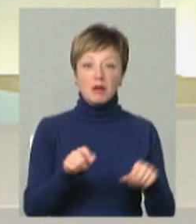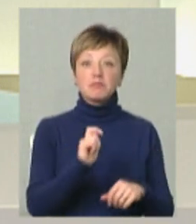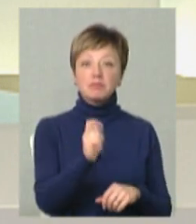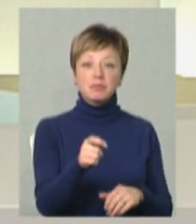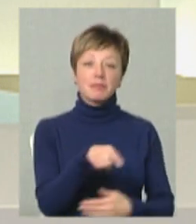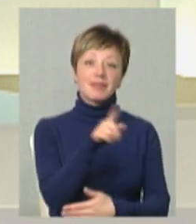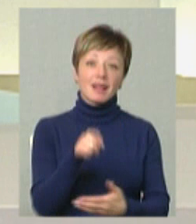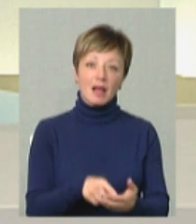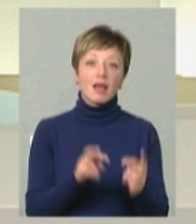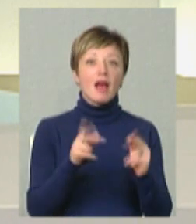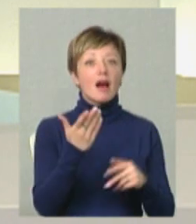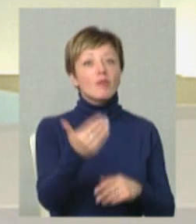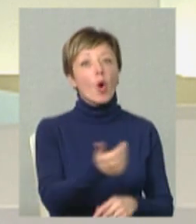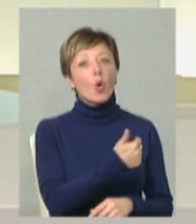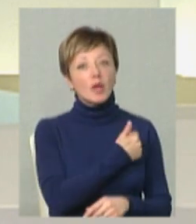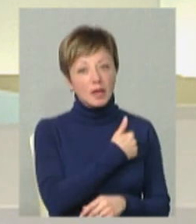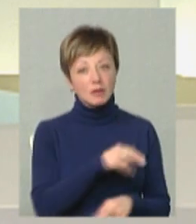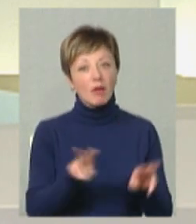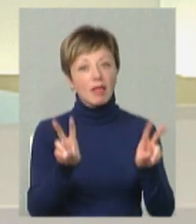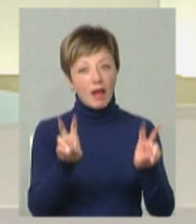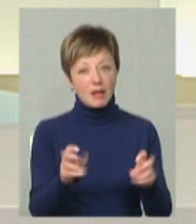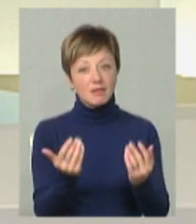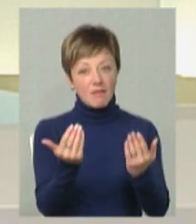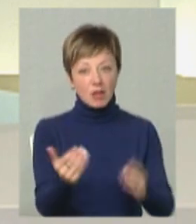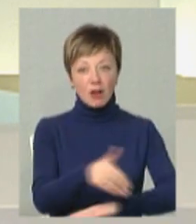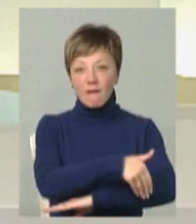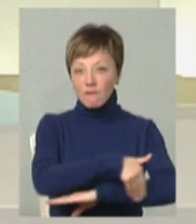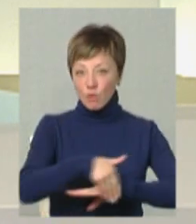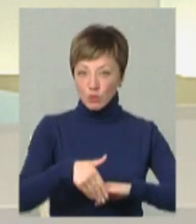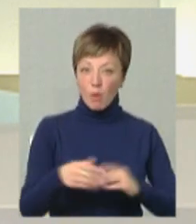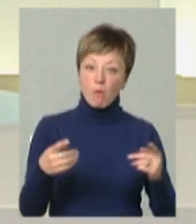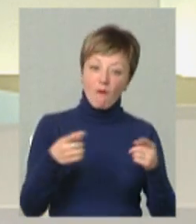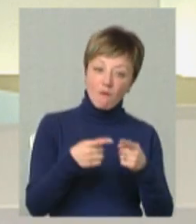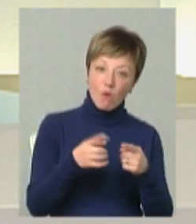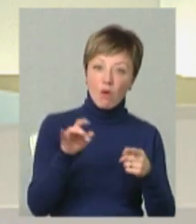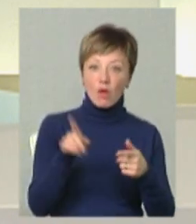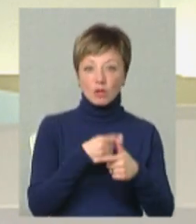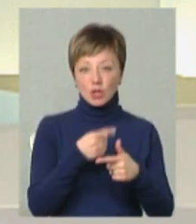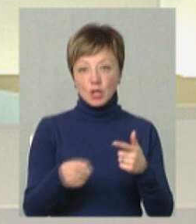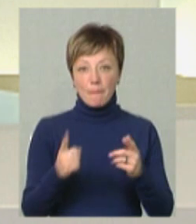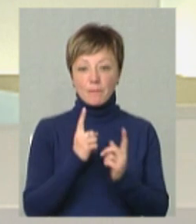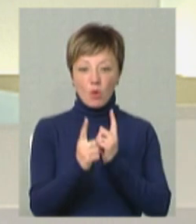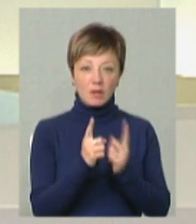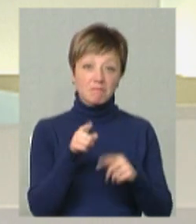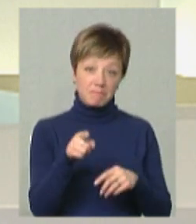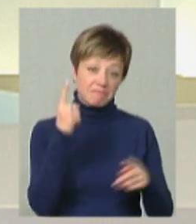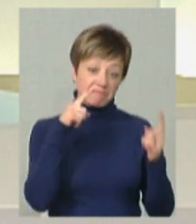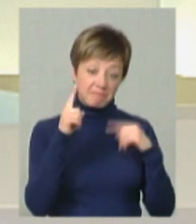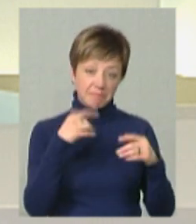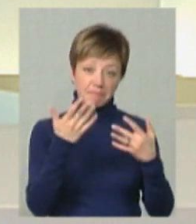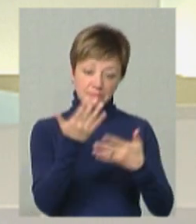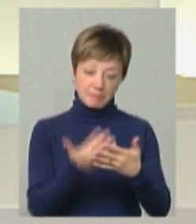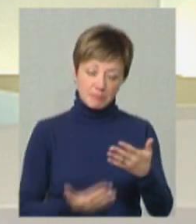питання, як би ви хотіли, щоб була названа ваша вулиця, провулок чи проїзд. І вони, звичайно, генерували свої